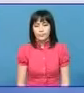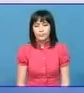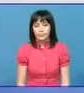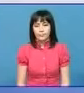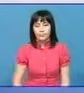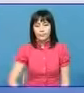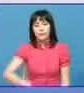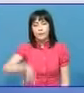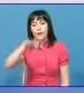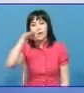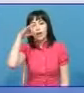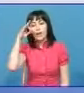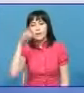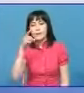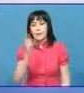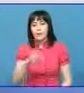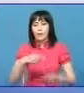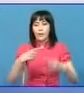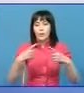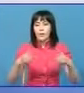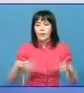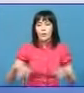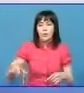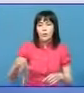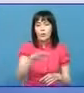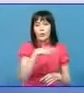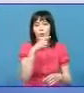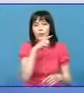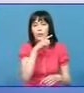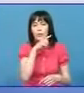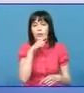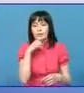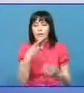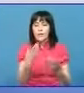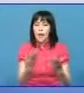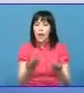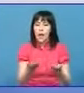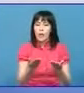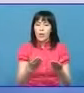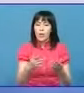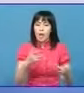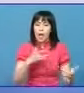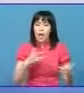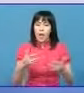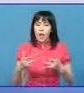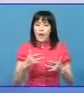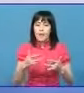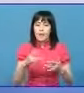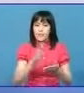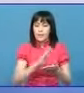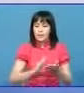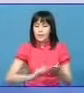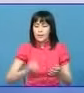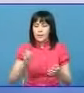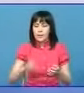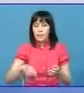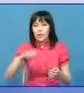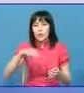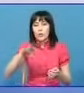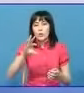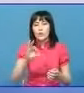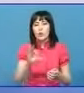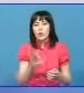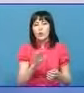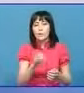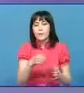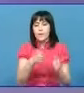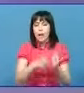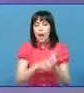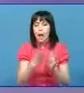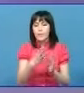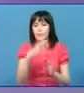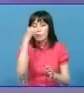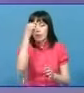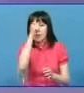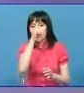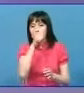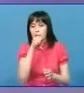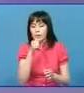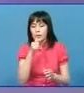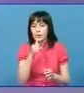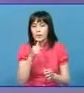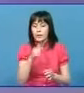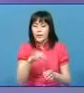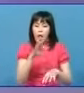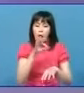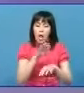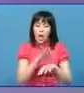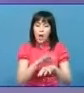Қазақ халқынан бөлек мұқым ресей жұрты алақанына салған аяулы ақын, көрнекті сазгер Тұрсынай Оразбаеваның 65 жасқа қараған шағында